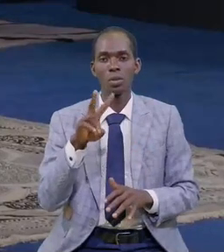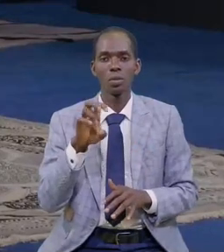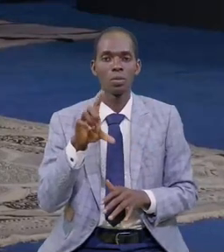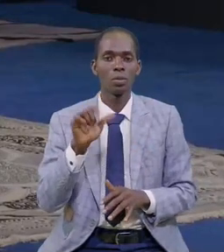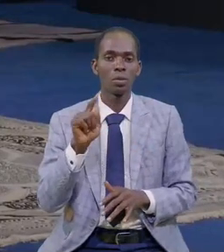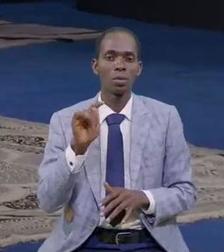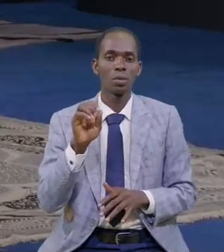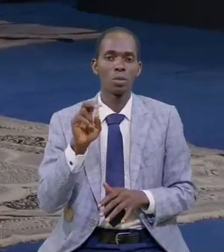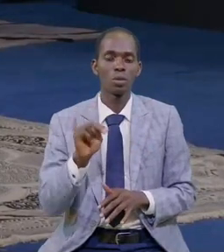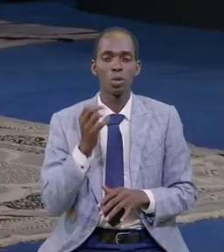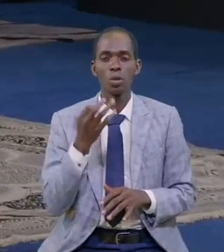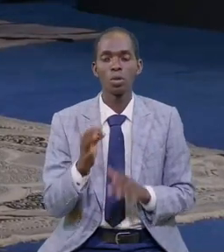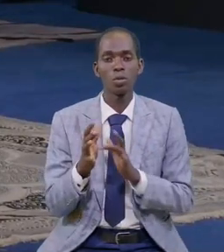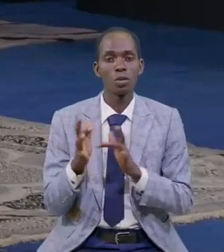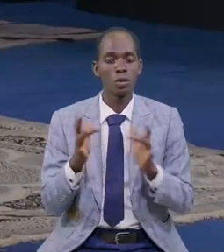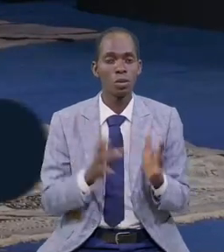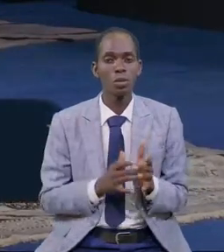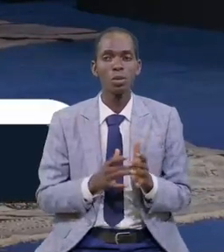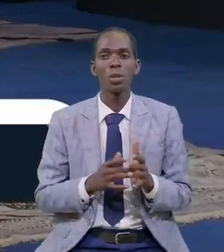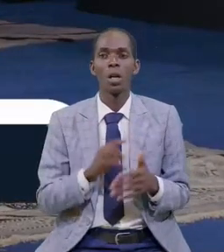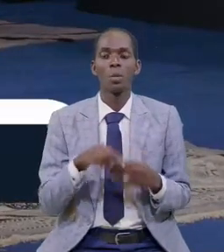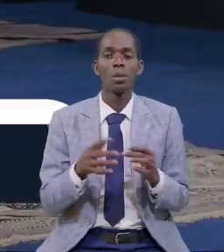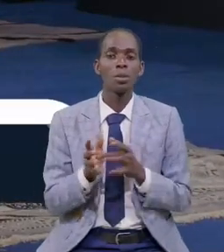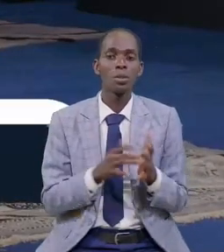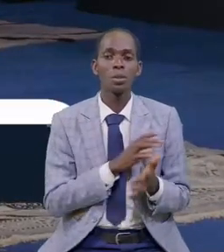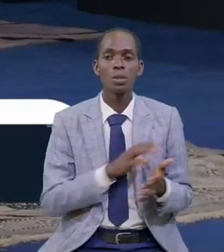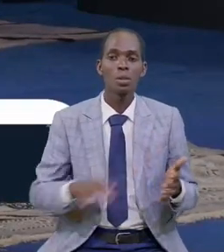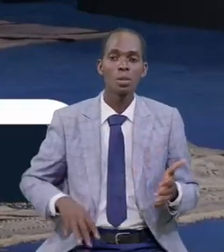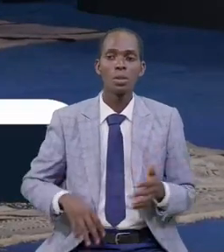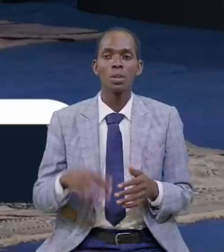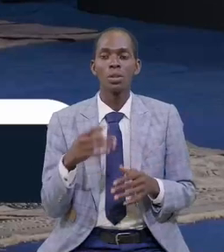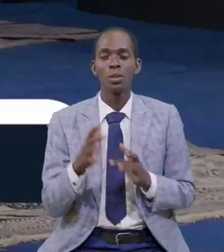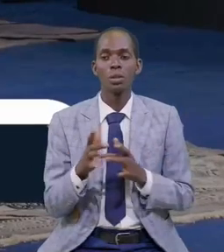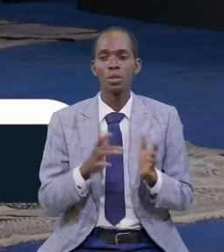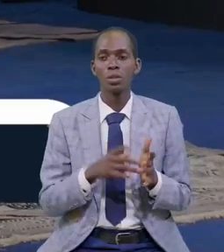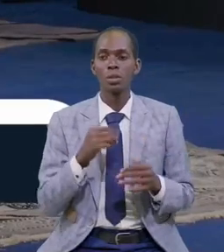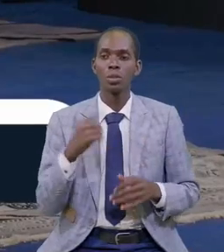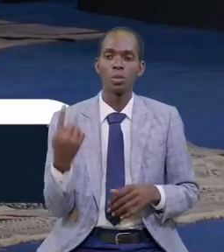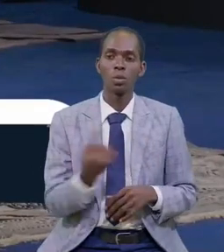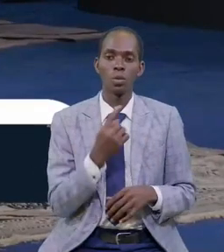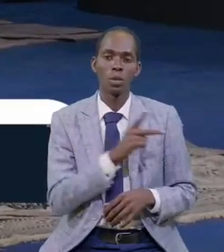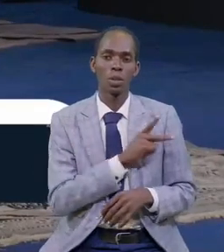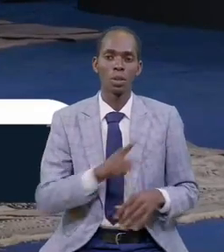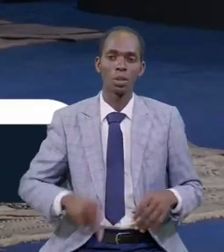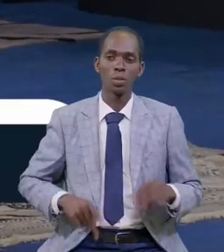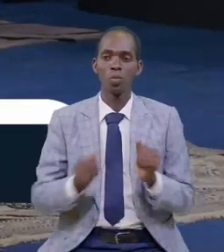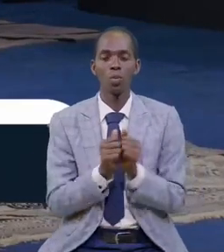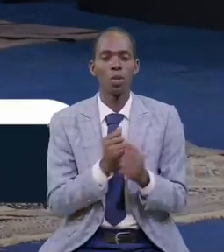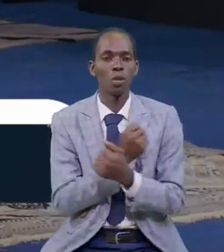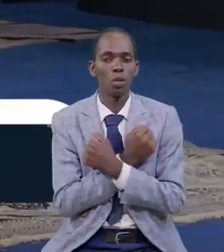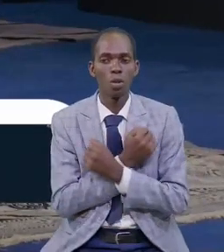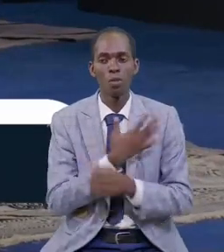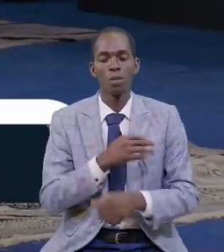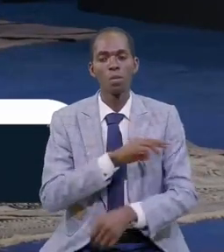sur jésus-chist il est le juste roi qui est